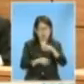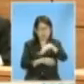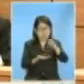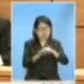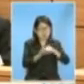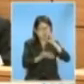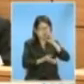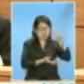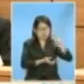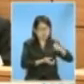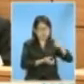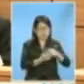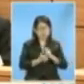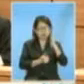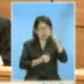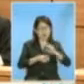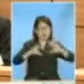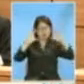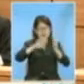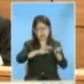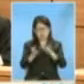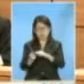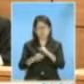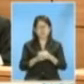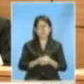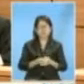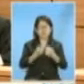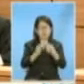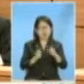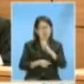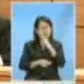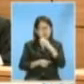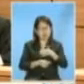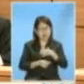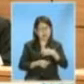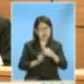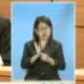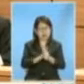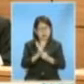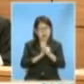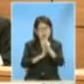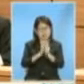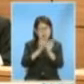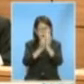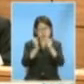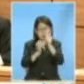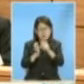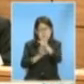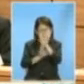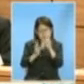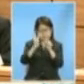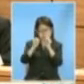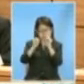ได้ทำให้รัฐบาลล้มได้แต่ถ้าแก้เป็นรายมาตราก็ไม่มีปัญ